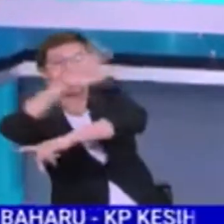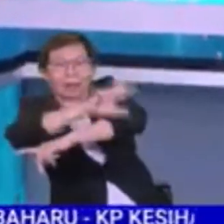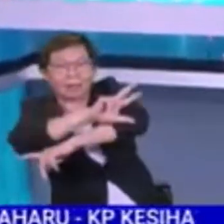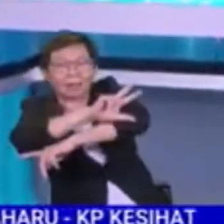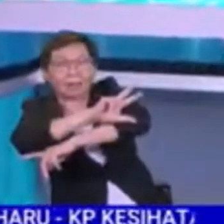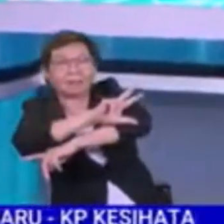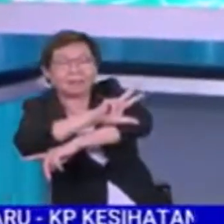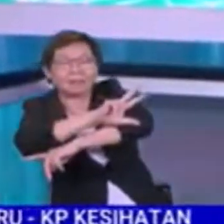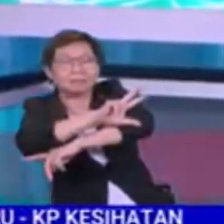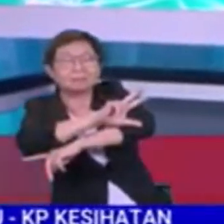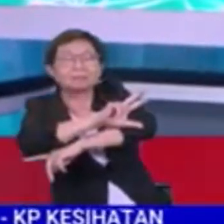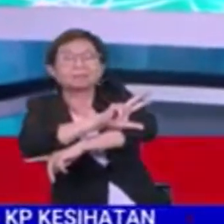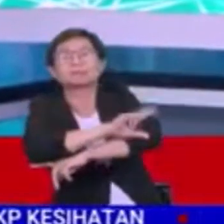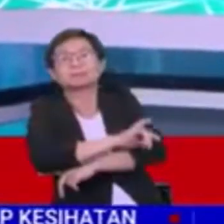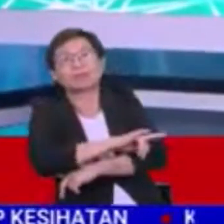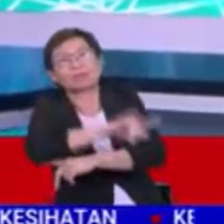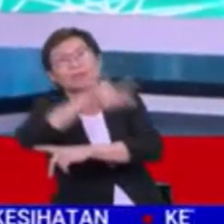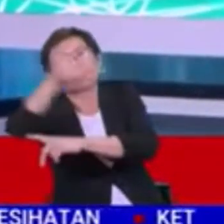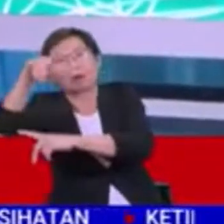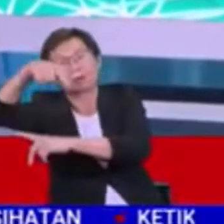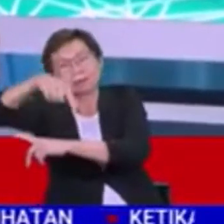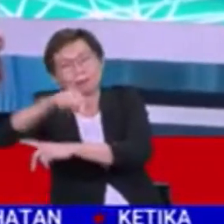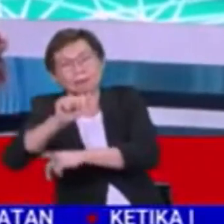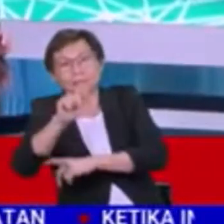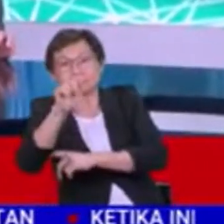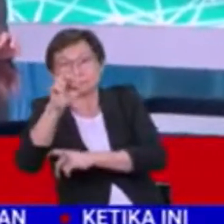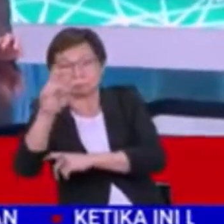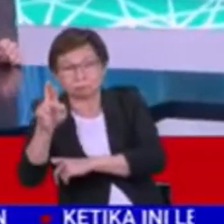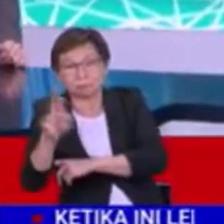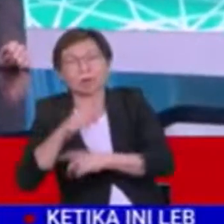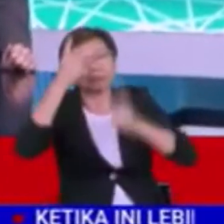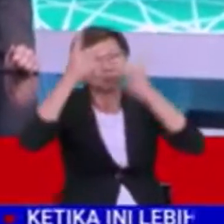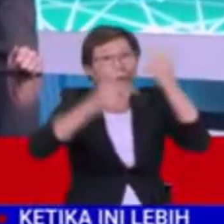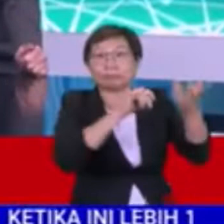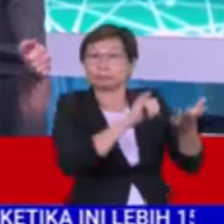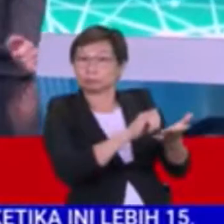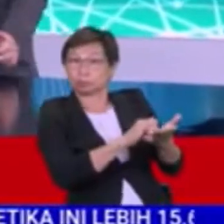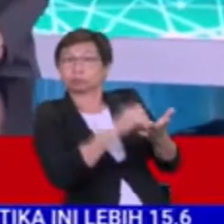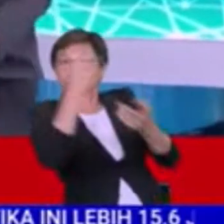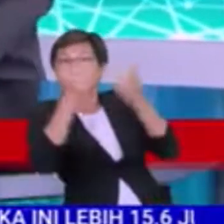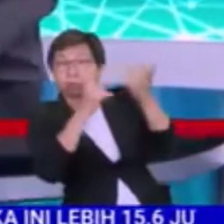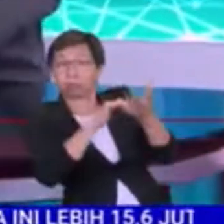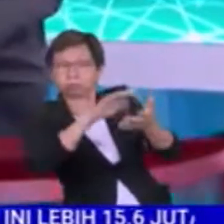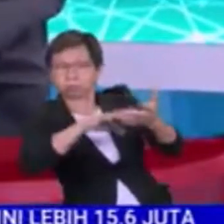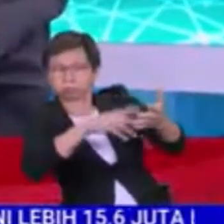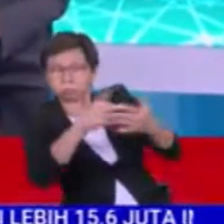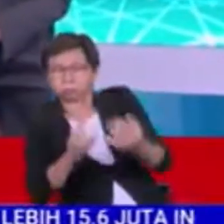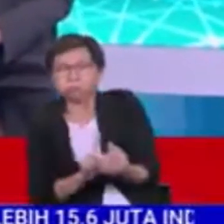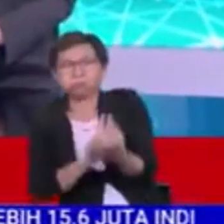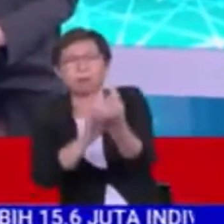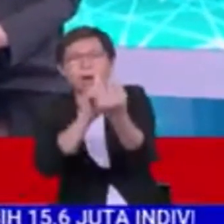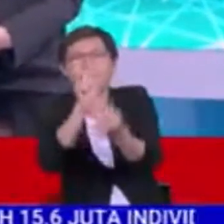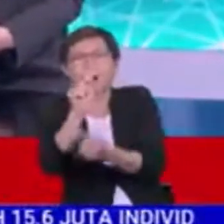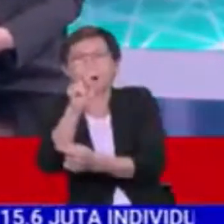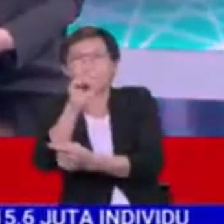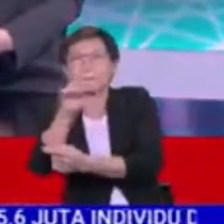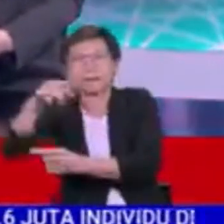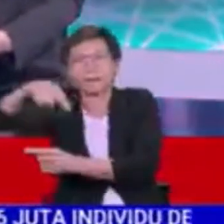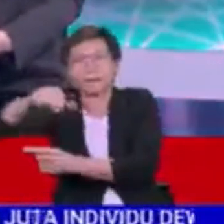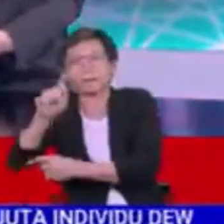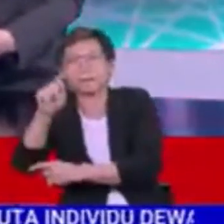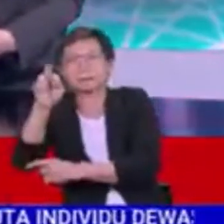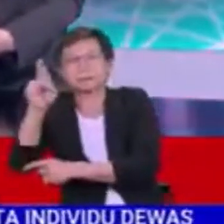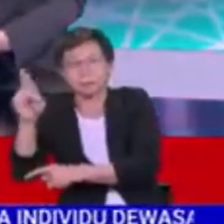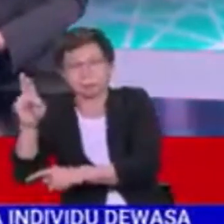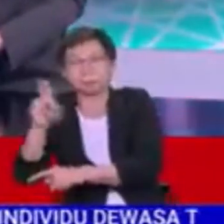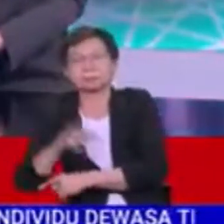Menteri Datuk Seri Ismail Sabri Yaakob ke Qatar. Menerusi lawatan berkenaan, beliau turut dijadual menghadap Amir Qatar, Sheikh Tamim